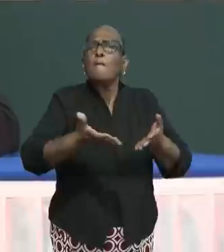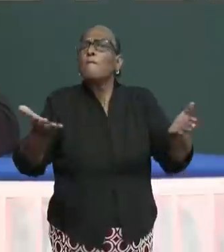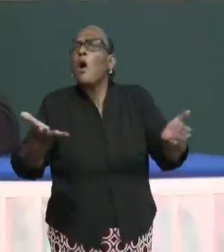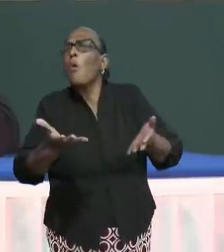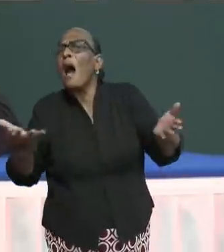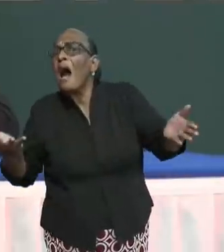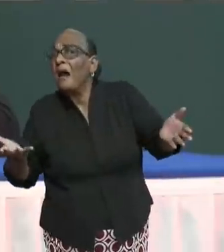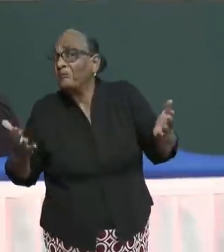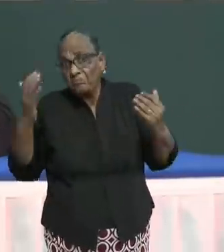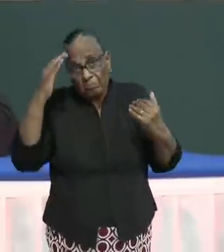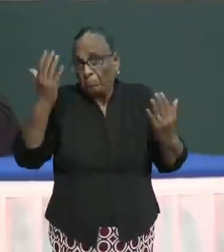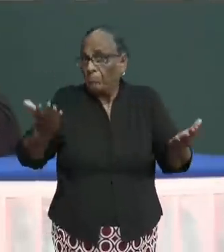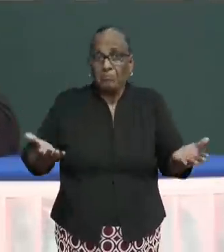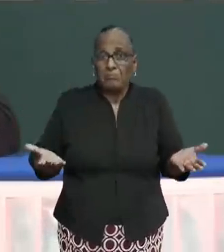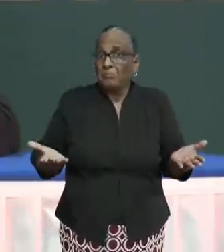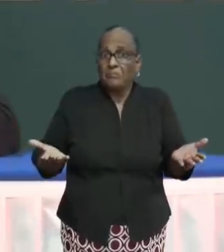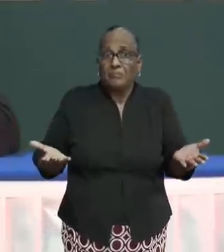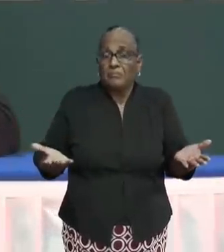doen.